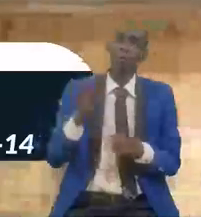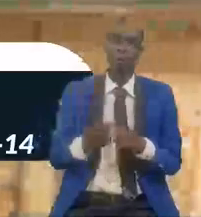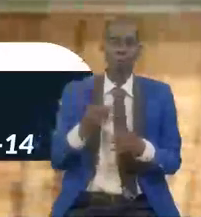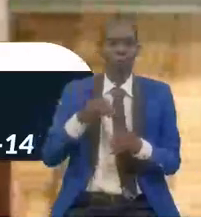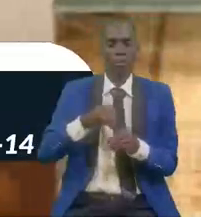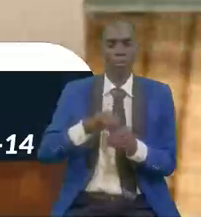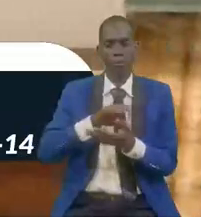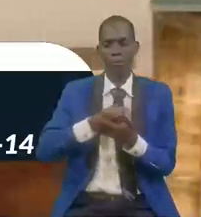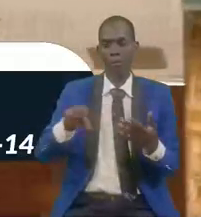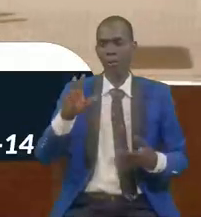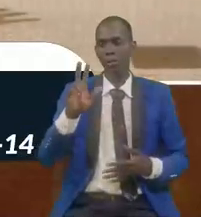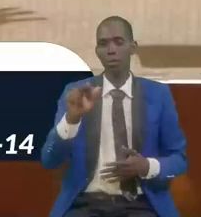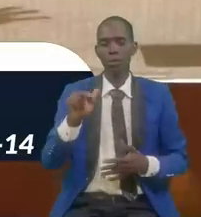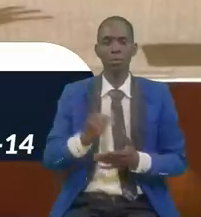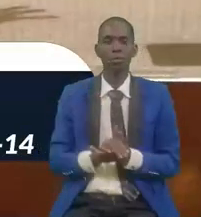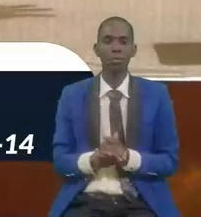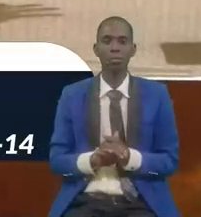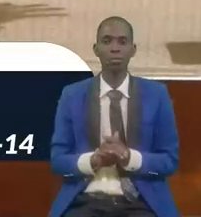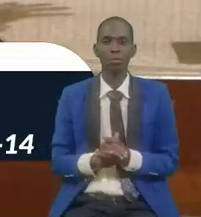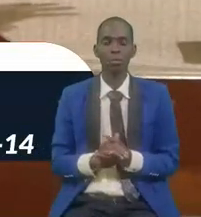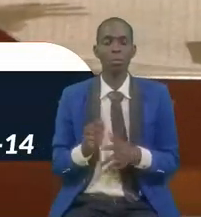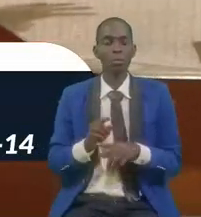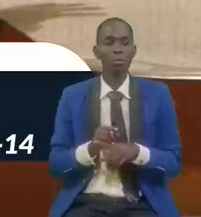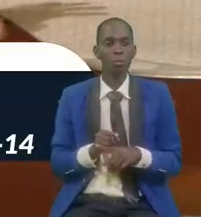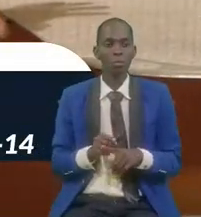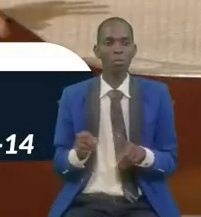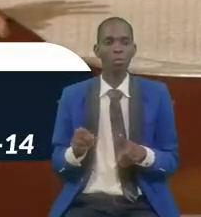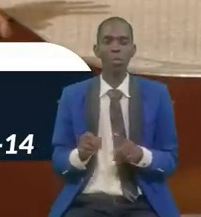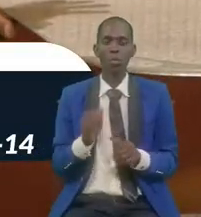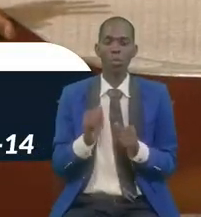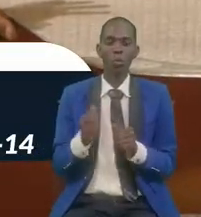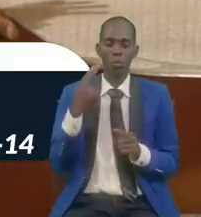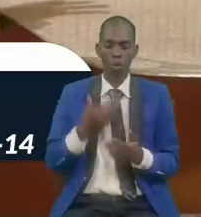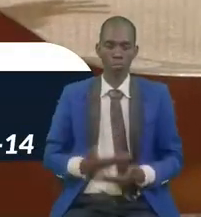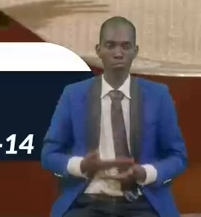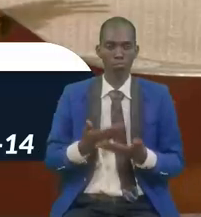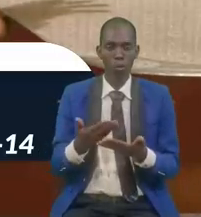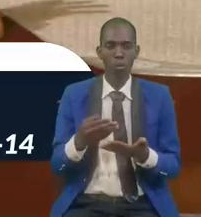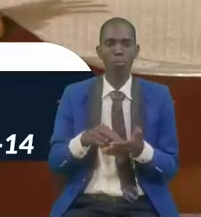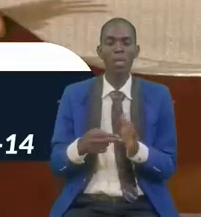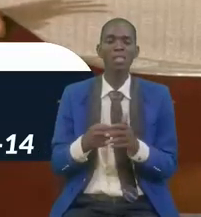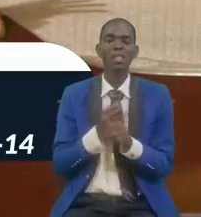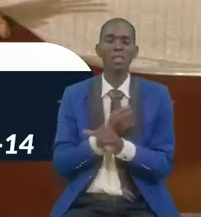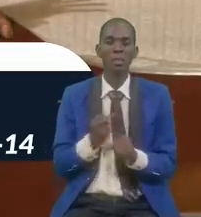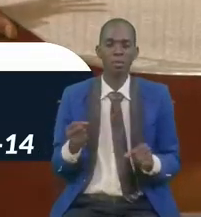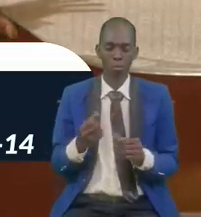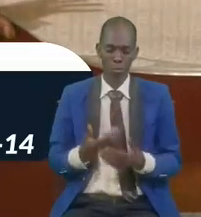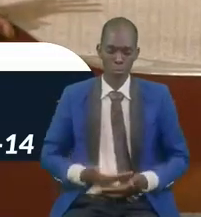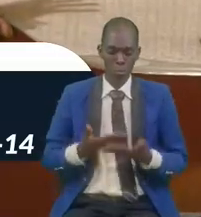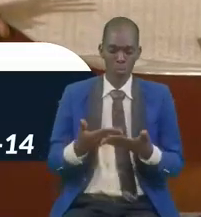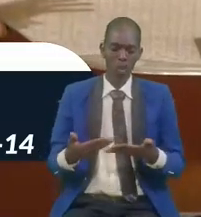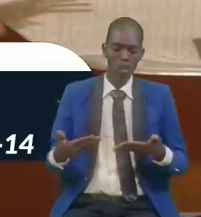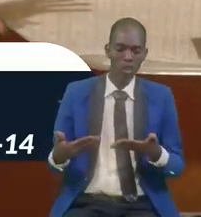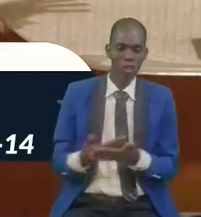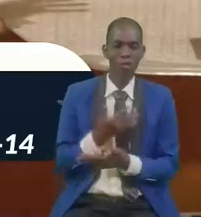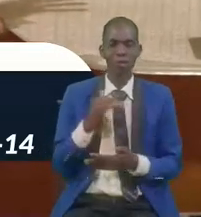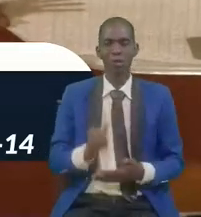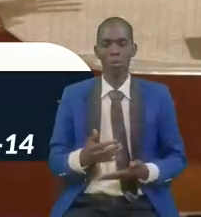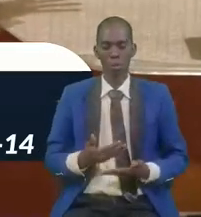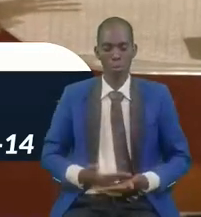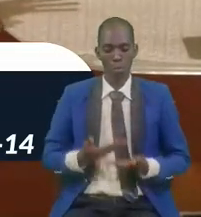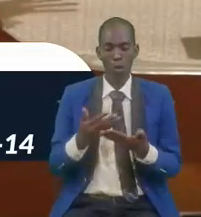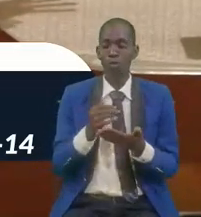Lesquels sont nés, verset 13. Ils sont nés de nouveau. Ils sont nés à nouveau. Ils sont